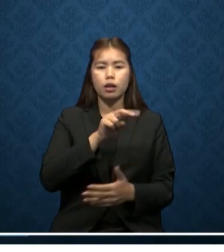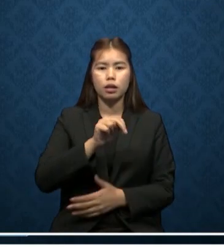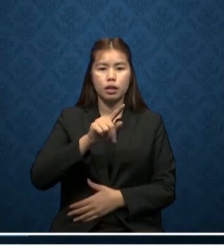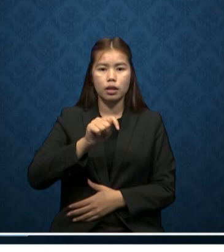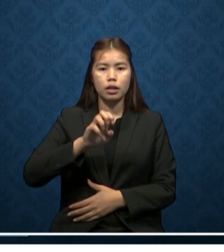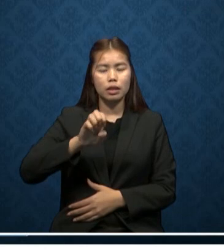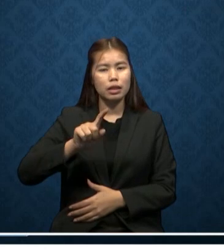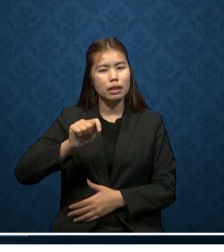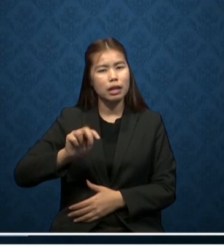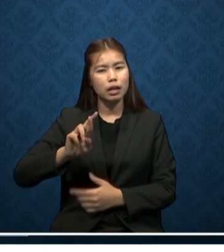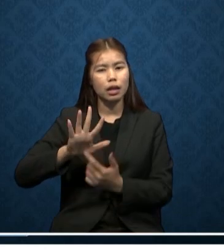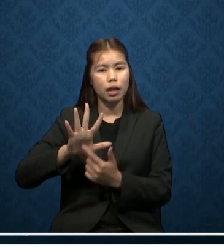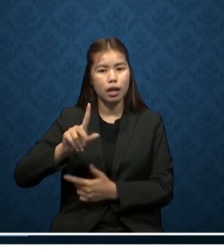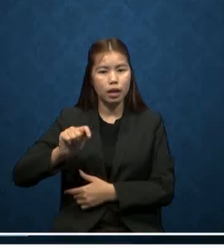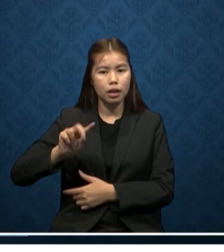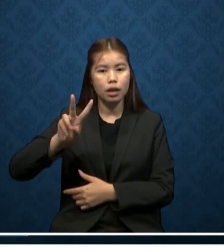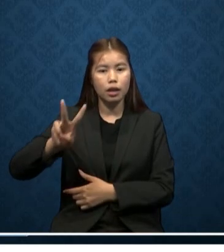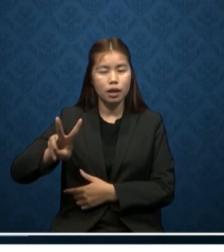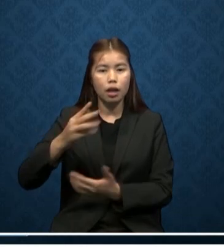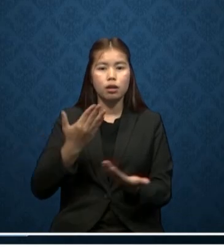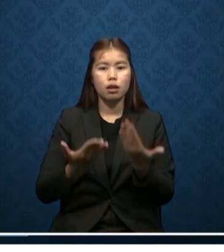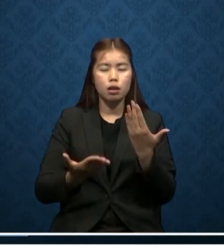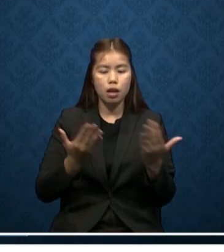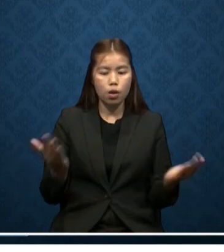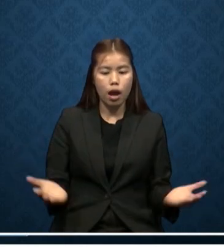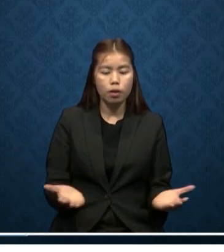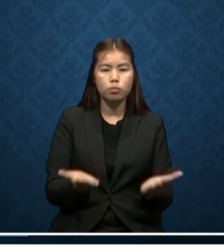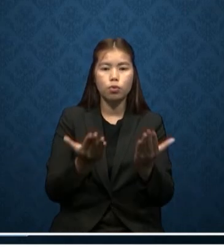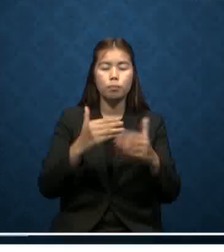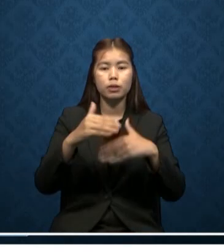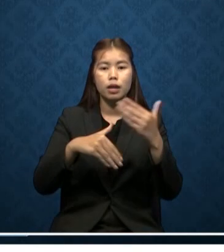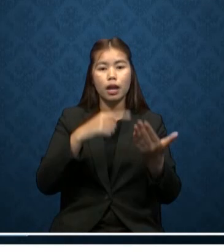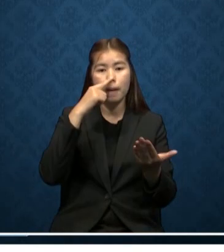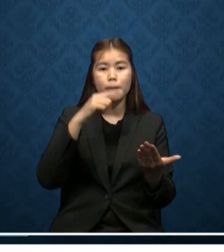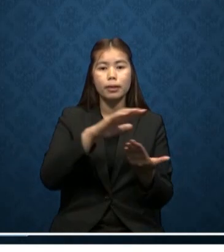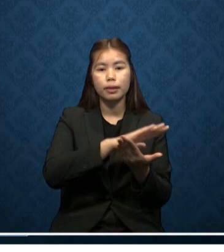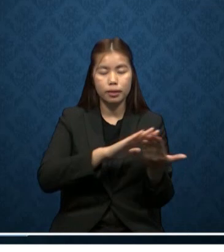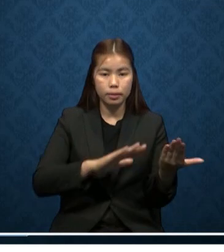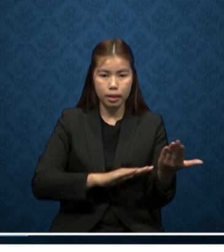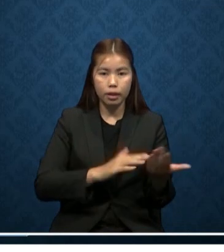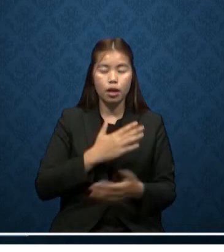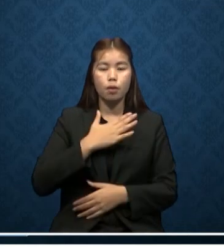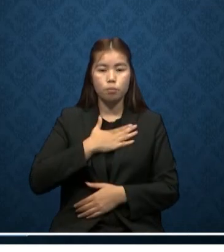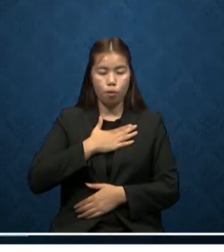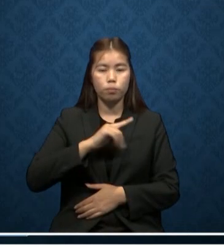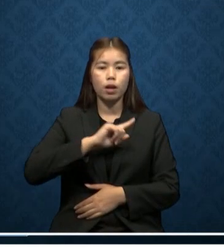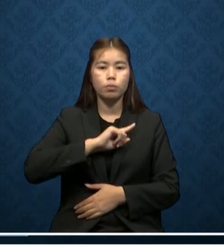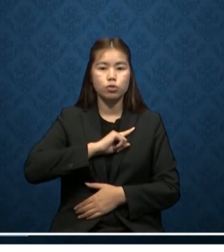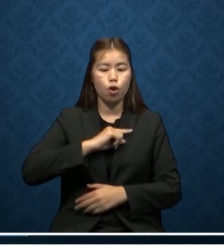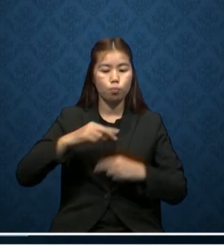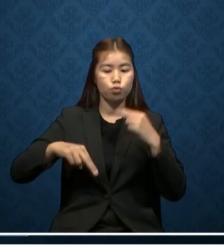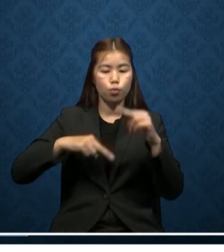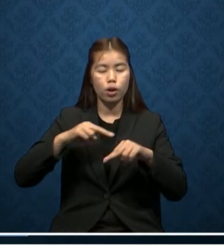นิติธรรมในการขับเคลื่อนประเทศไทยซึ่งตรงนี้ผมดูแลเรื่องเอ่อติดตามเรื่องการเอ่อ